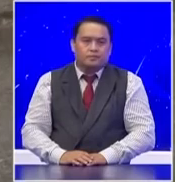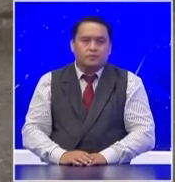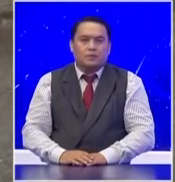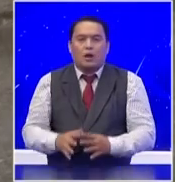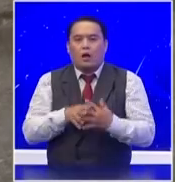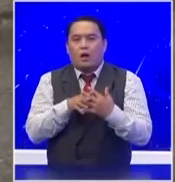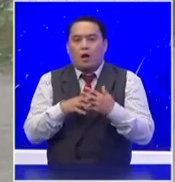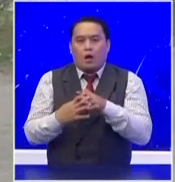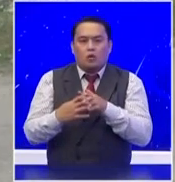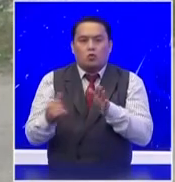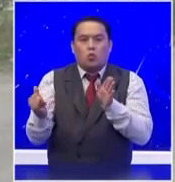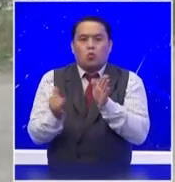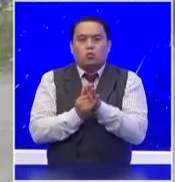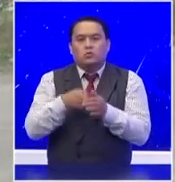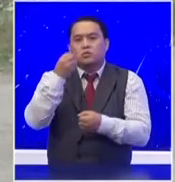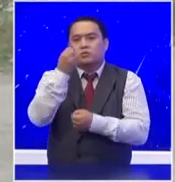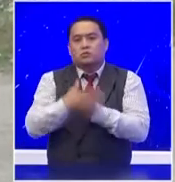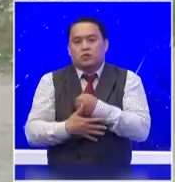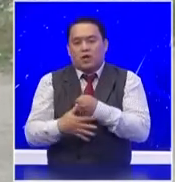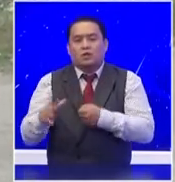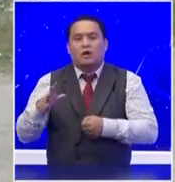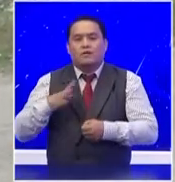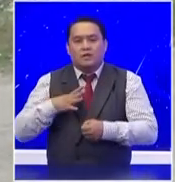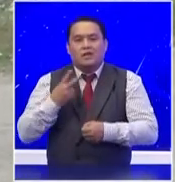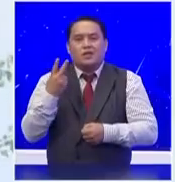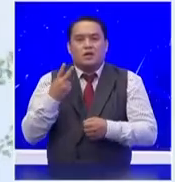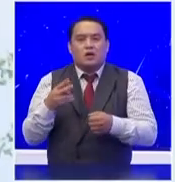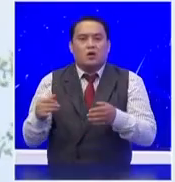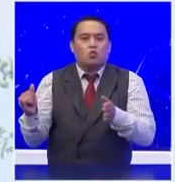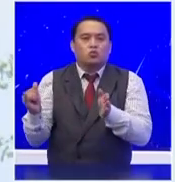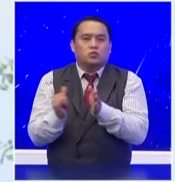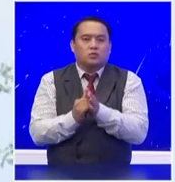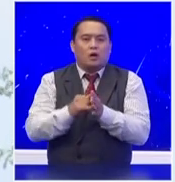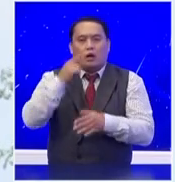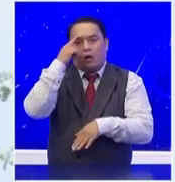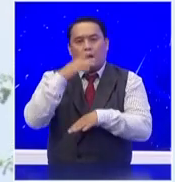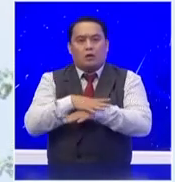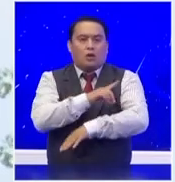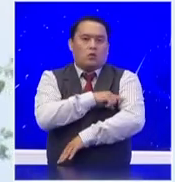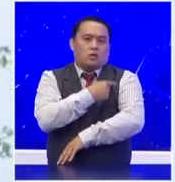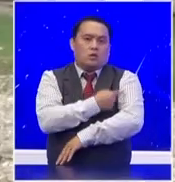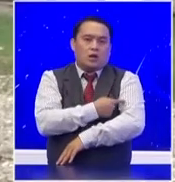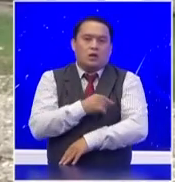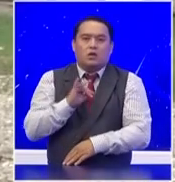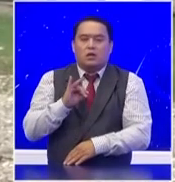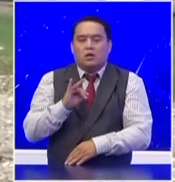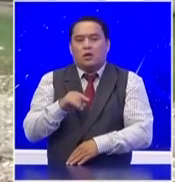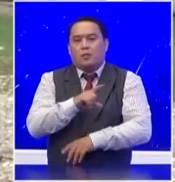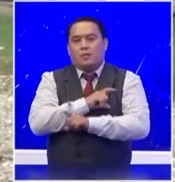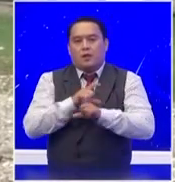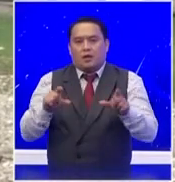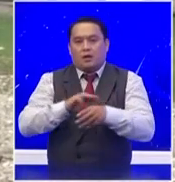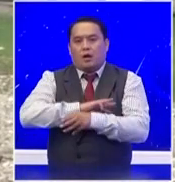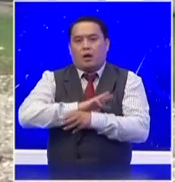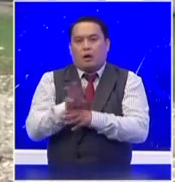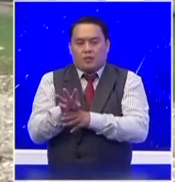емес, ауылдық округ орталығы Көкжазық ауылына тартылыпты. 2 интернет қондырғысы әкімшілік, дәрігерлік амбулатория мен мектепті ғана қамтамасыз